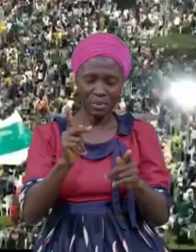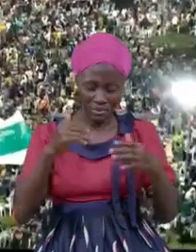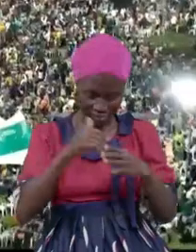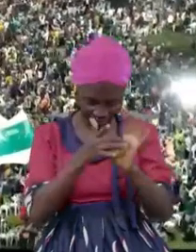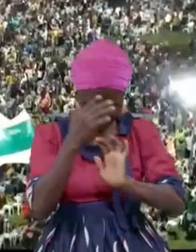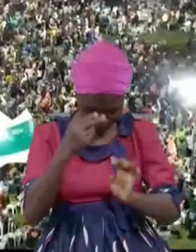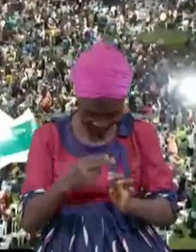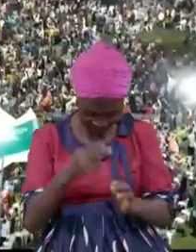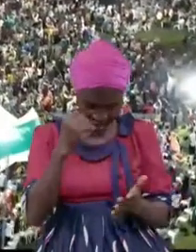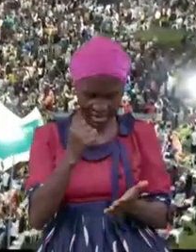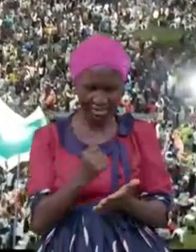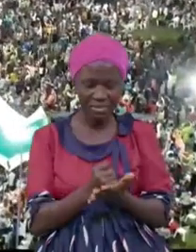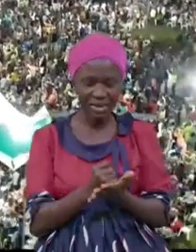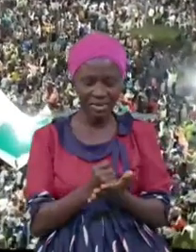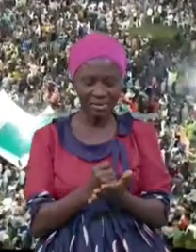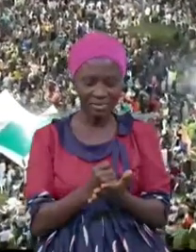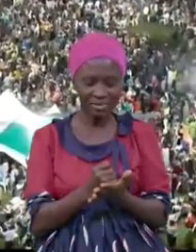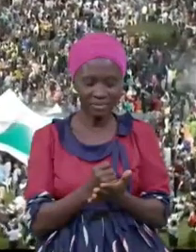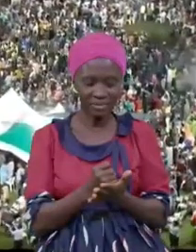nom de Jésus,